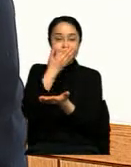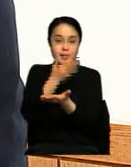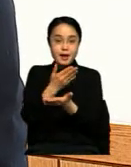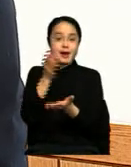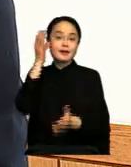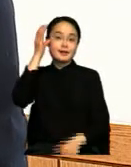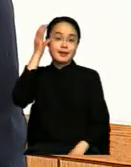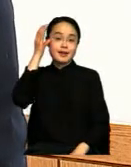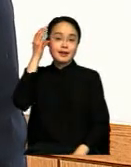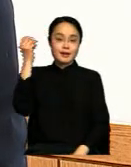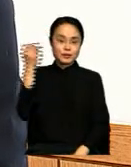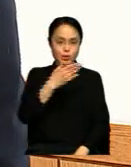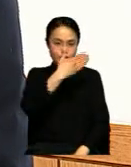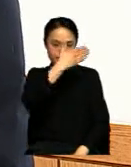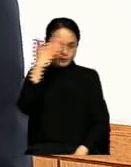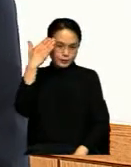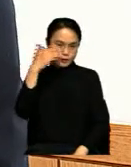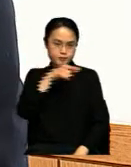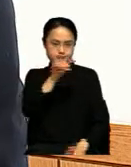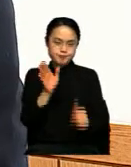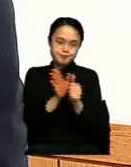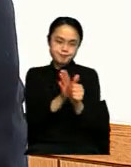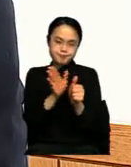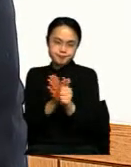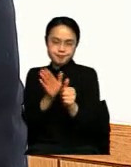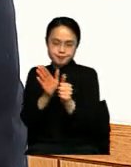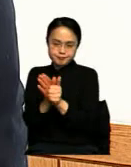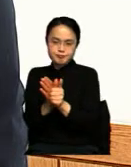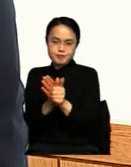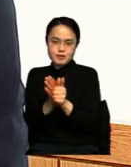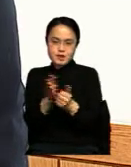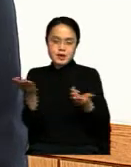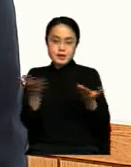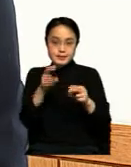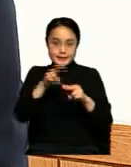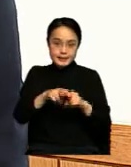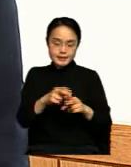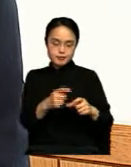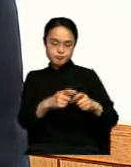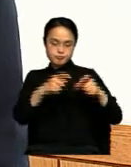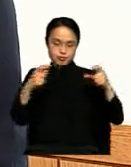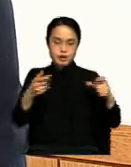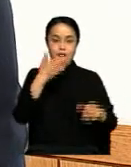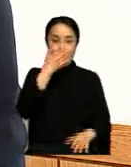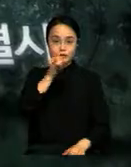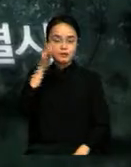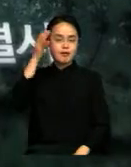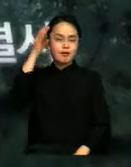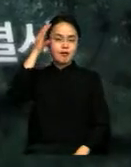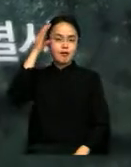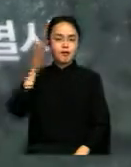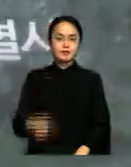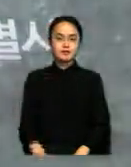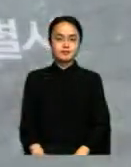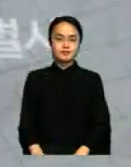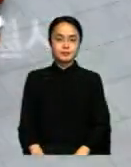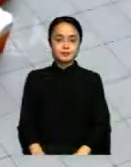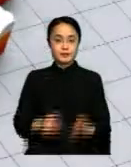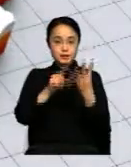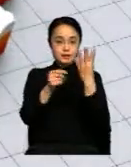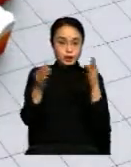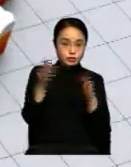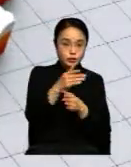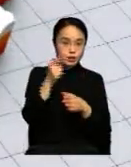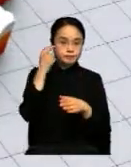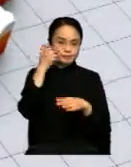것이며 앞으로 수많은 수십 만능의 신규 일자리가 생길 것으로 기대하는 사회 되겠습니다 다음달 부터 설계